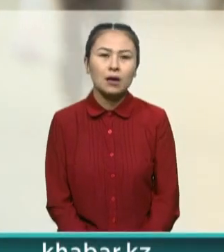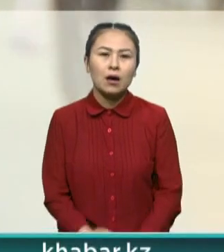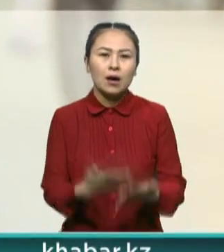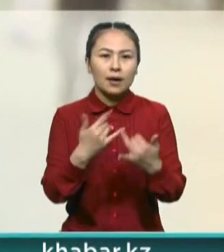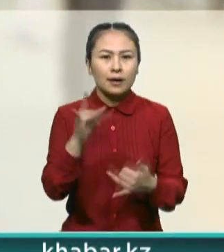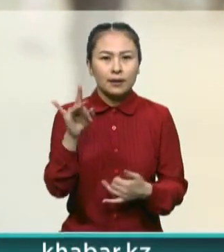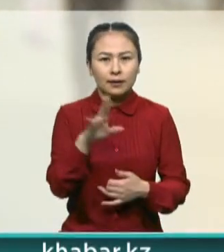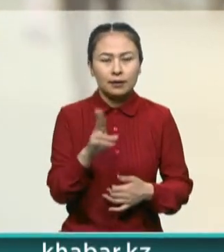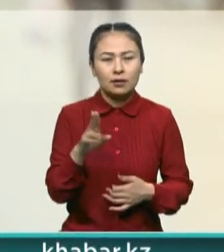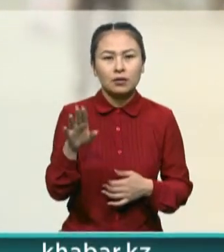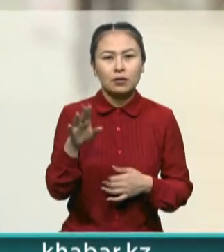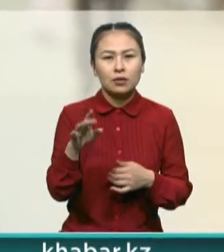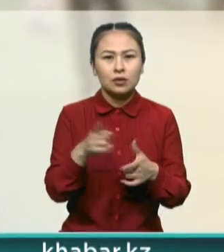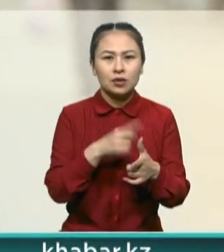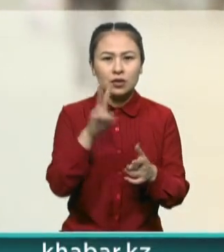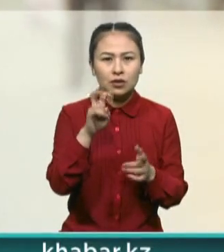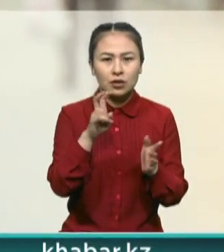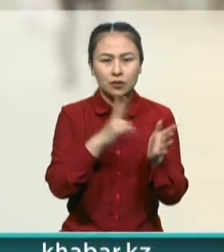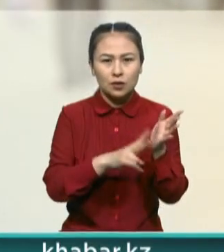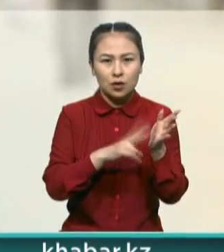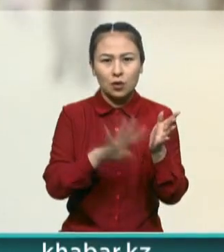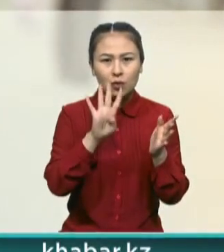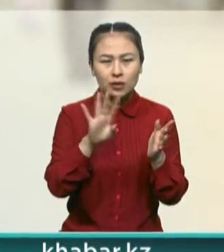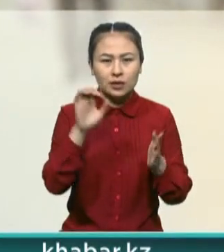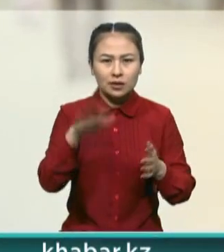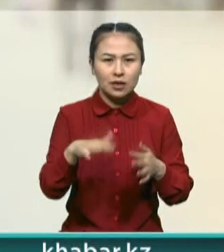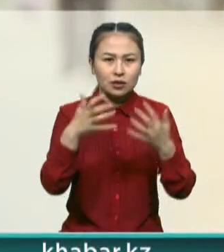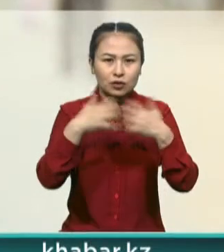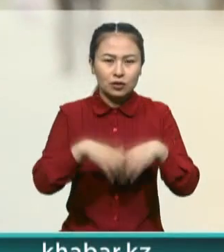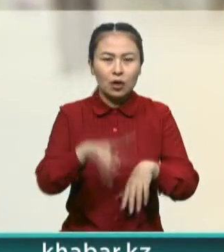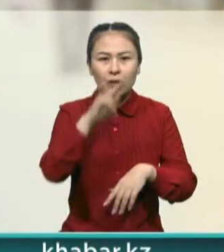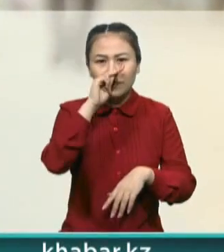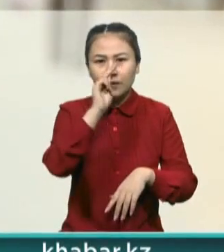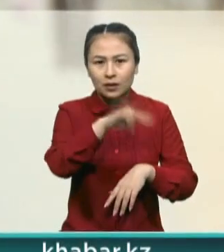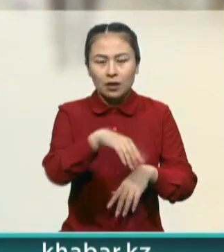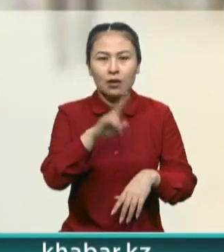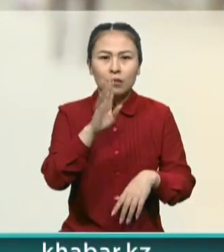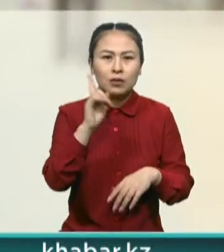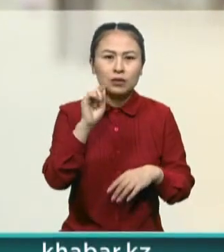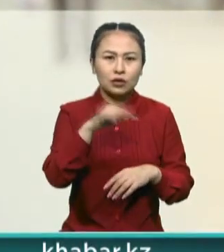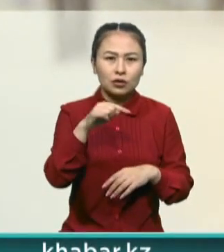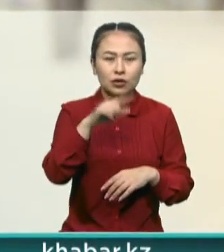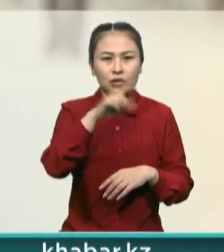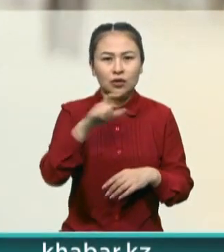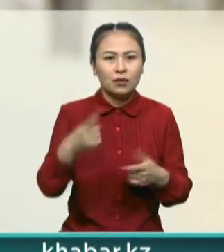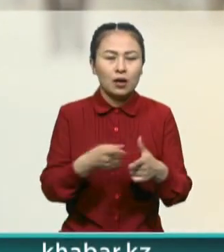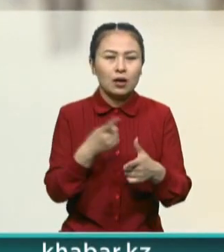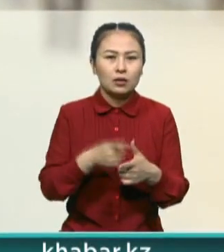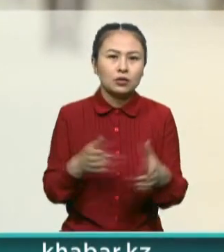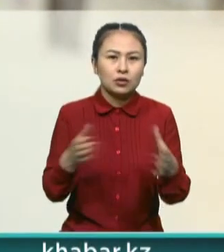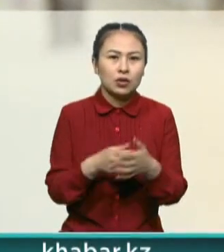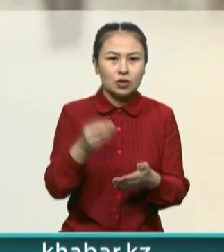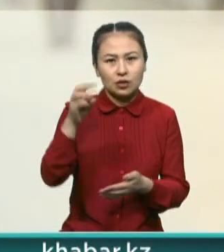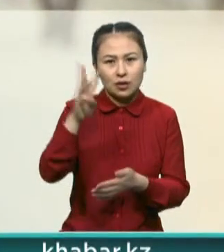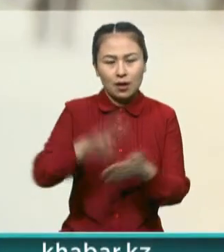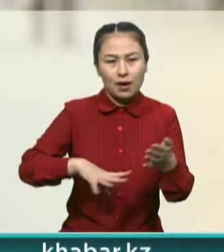Қазақстан Республикасы қылмыстық кодексі 274-ші бабының санкциясы бойынша кінәлілерге 1000 айлық есептік көрсеткіш көлемде айыппұл